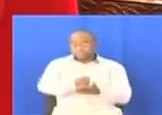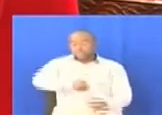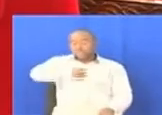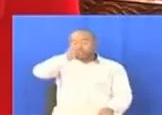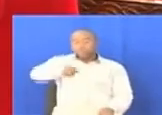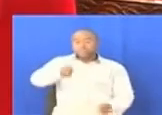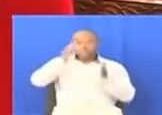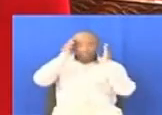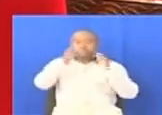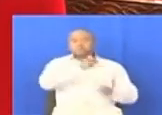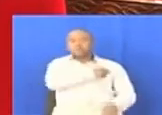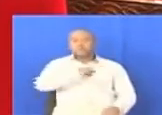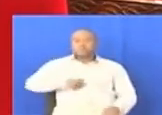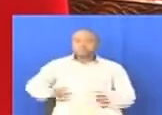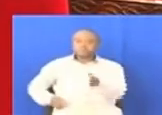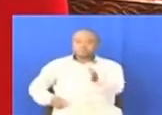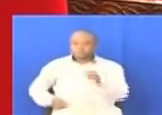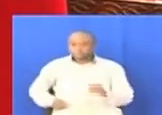Rais.